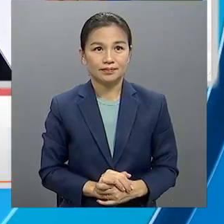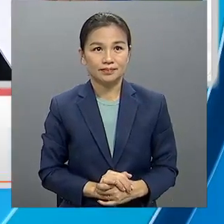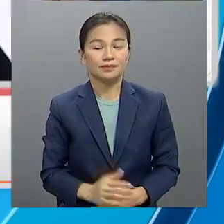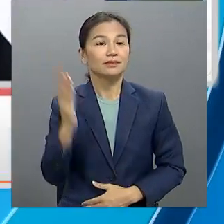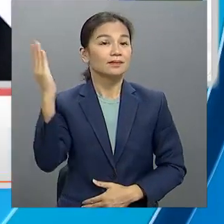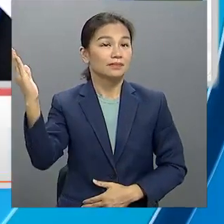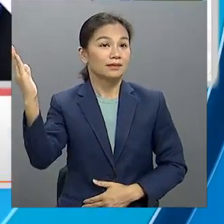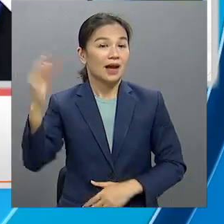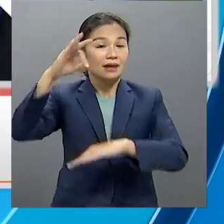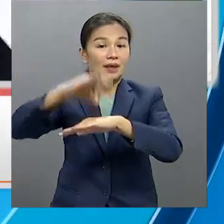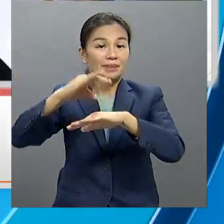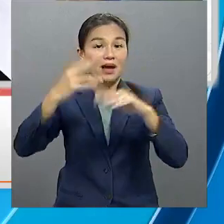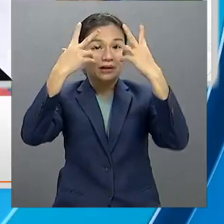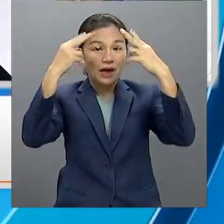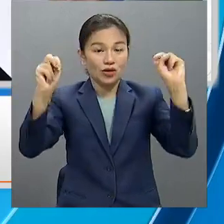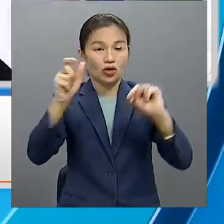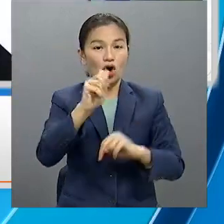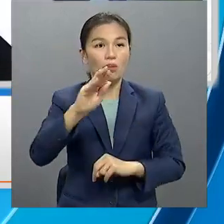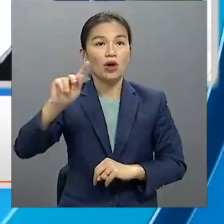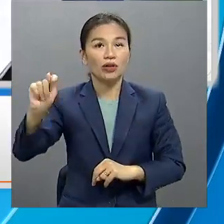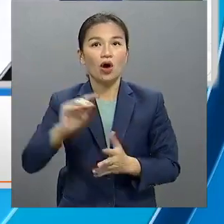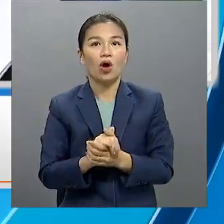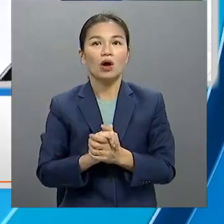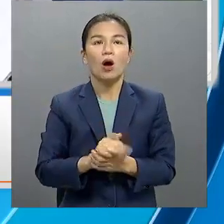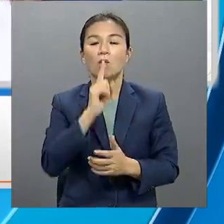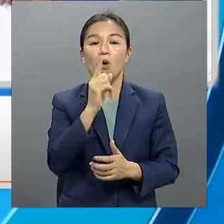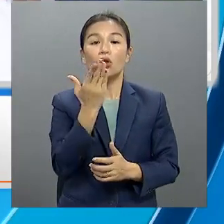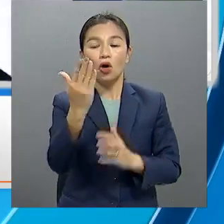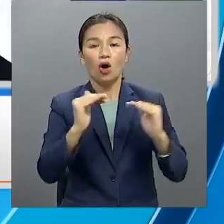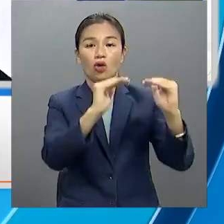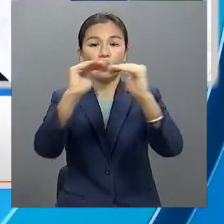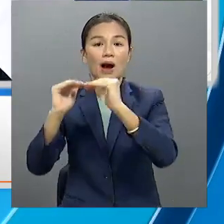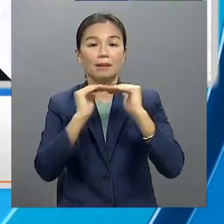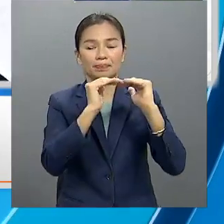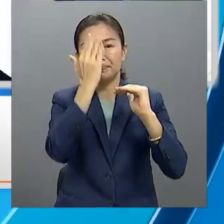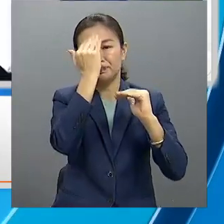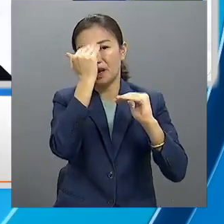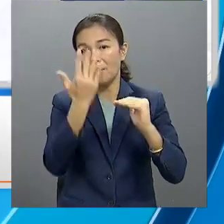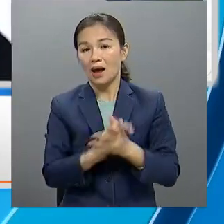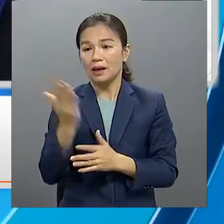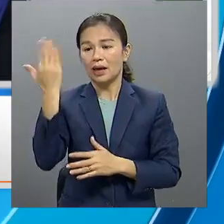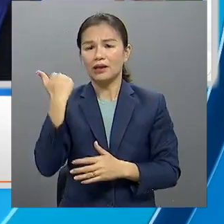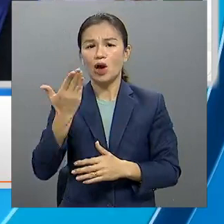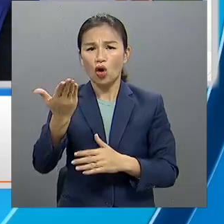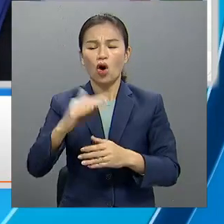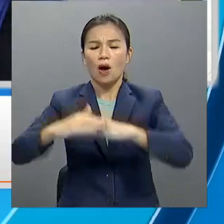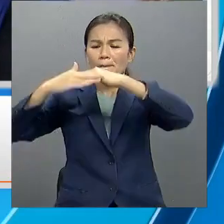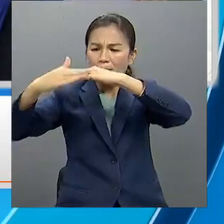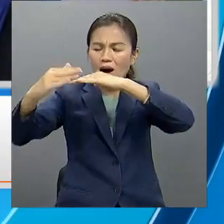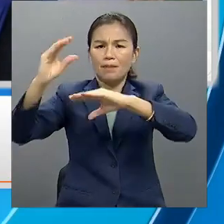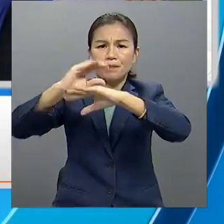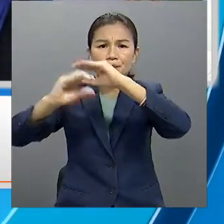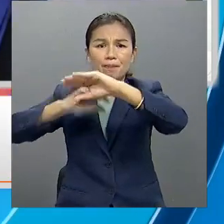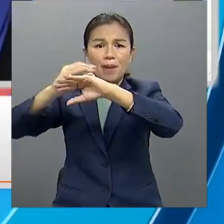าเรื่องนี้เนี่ยจะเป็นเรื่องการขอความเป็นธรรมนะคะจากคนที่เขาบอกว่าเขาเคยจะขอต่อเติมไม่ได้แต่ทำไมหลังนี้มาท